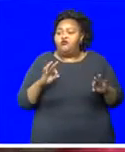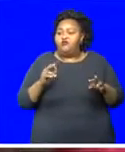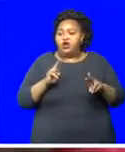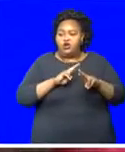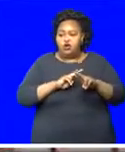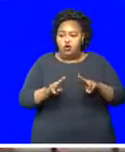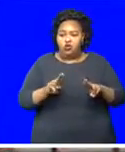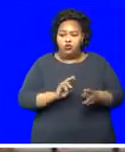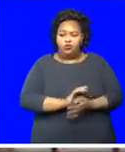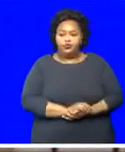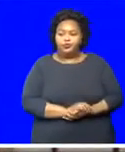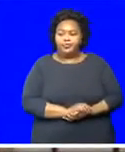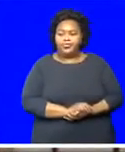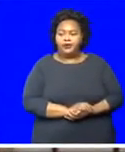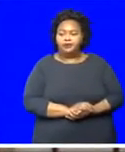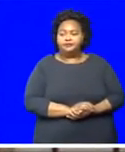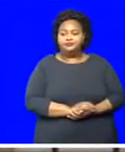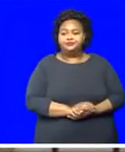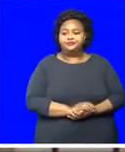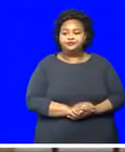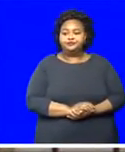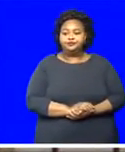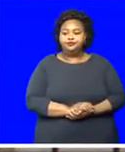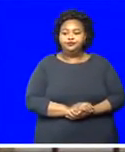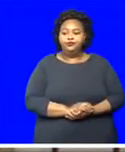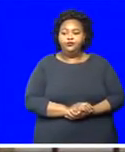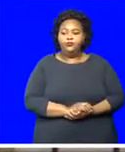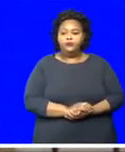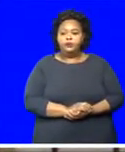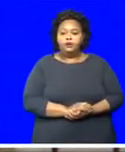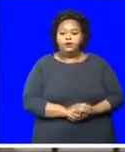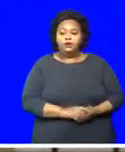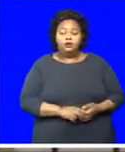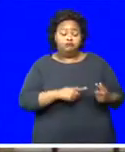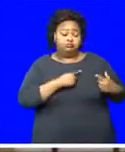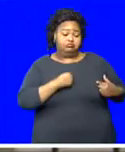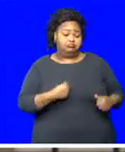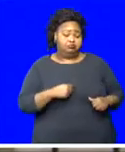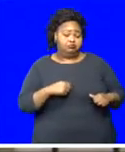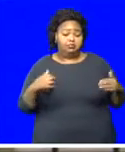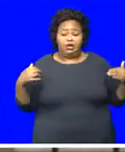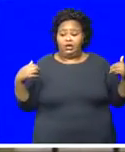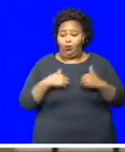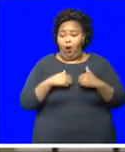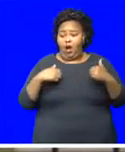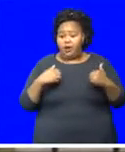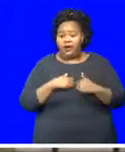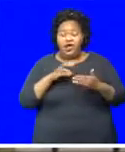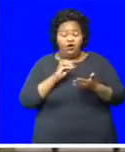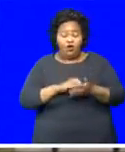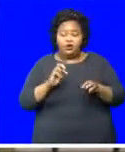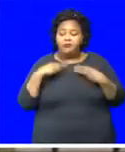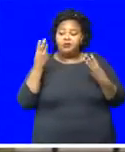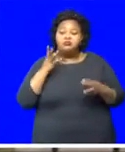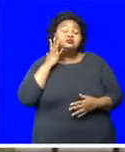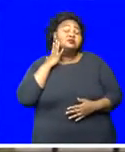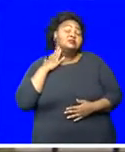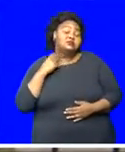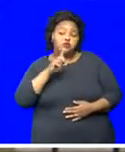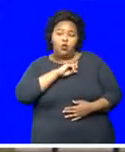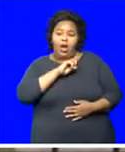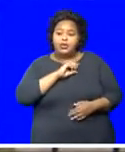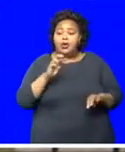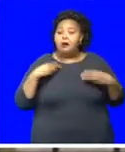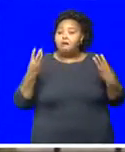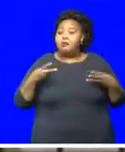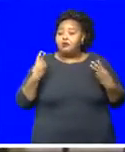body shaming. Depression liningi kakhulu kulamalanga lelibangwa bo body shaming nani ukuthi bamba bakhona ukutimukela